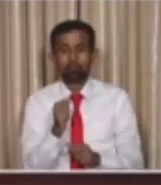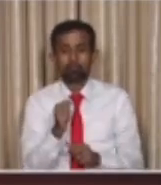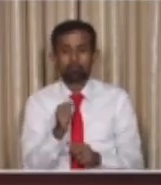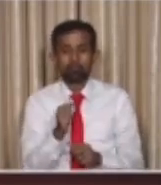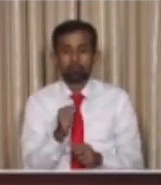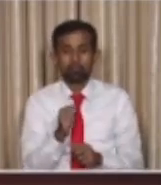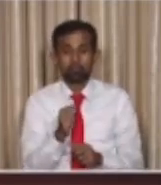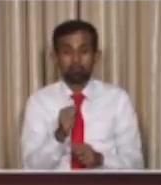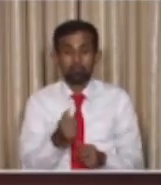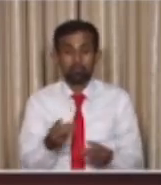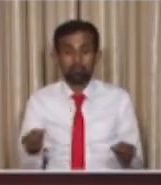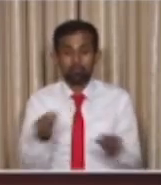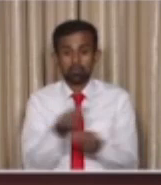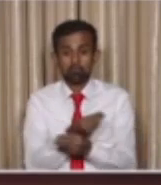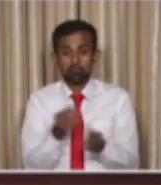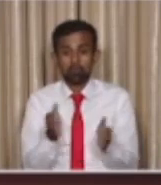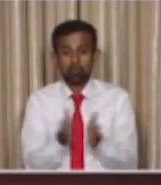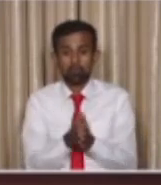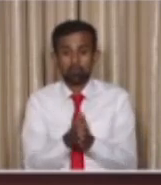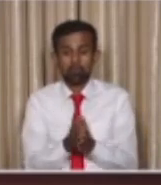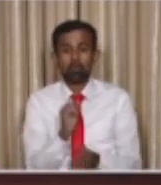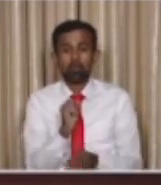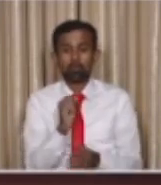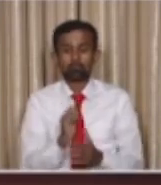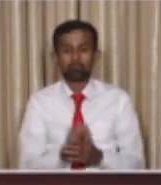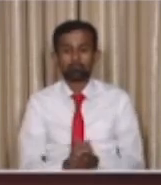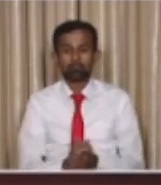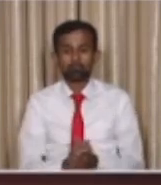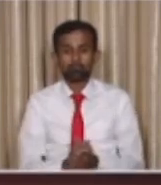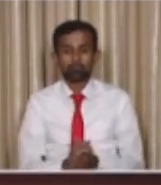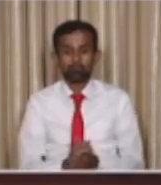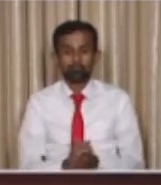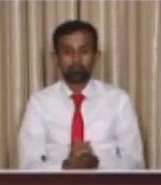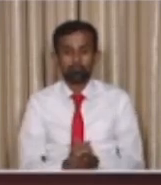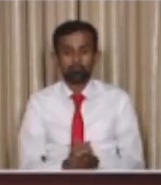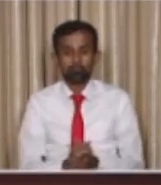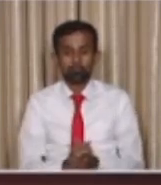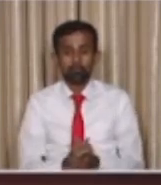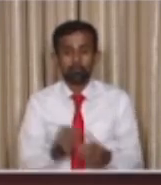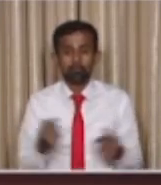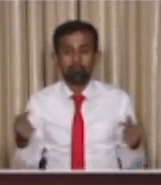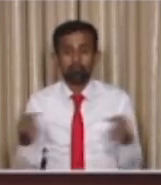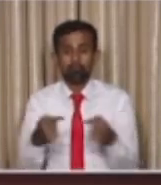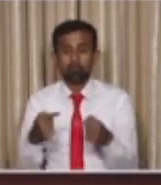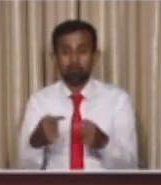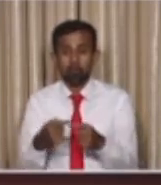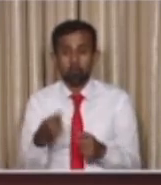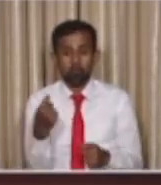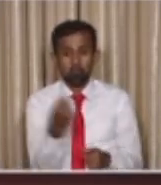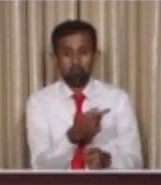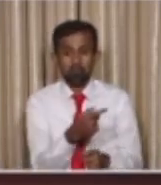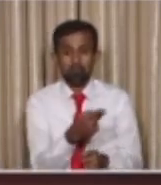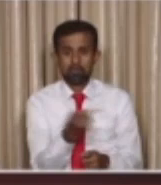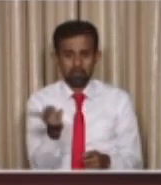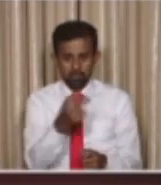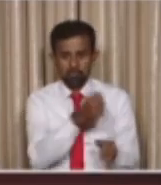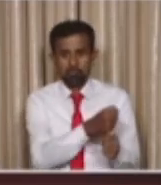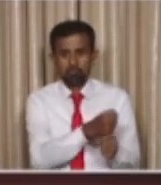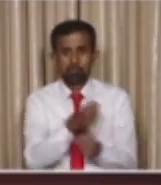මේ එකඟතාවයේ ඇති කරග තියෙන්නේ කෙසේද? මේ වරාය අධිකාරියෙන් ගෙවිය යුතු මේක දෙකම රාජ්‍ය